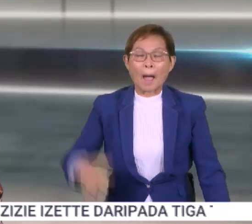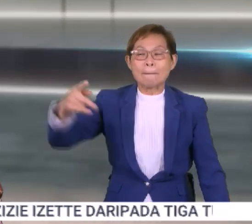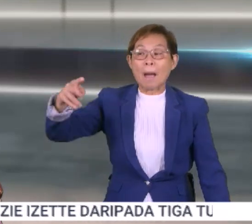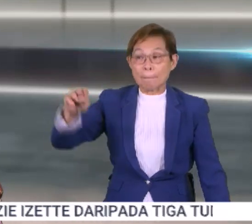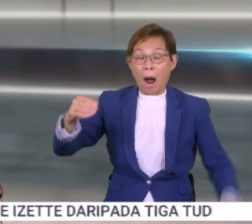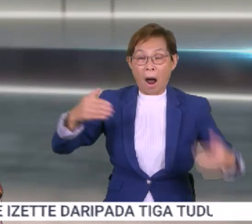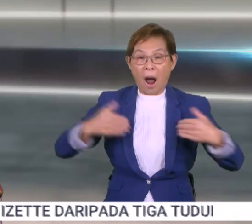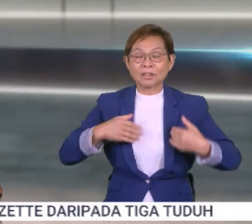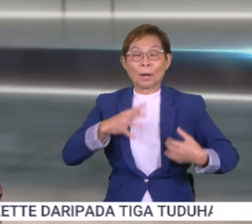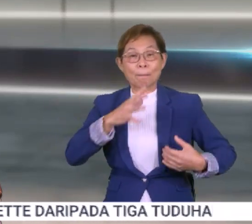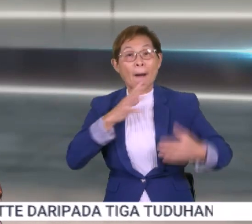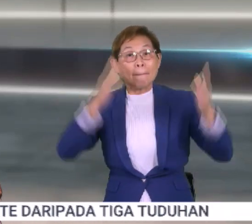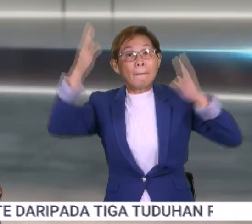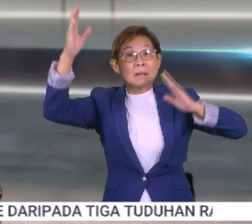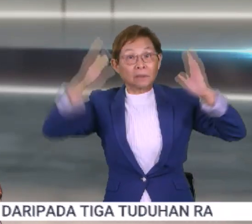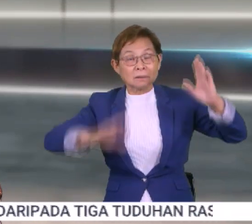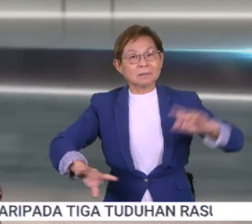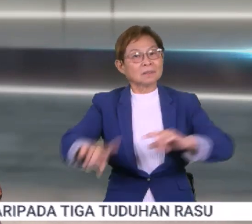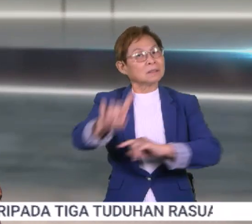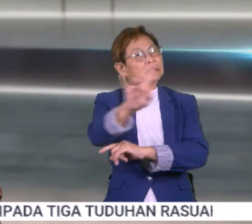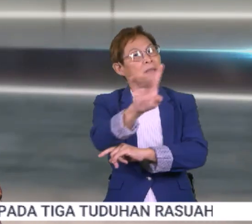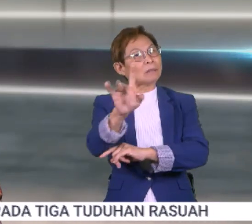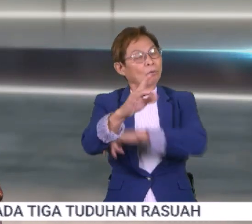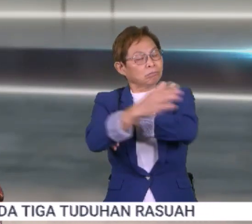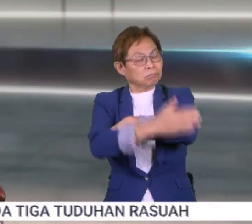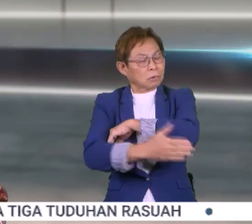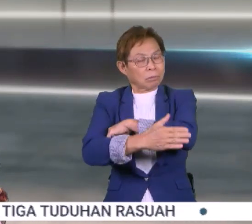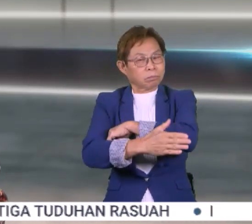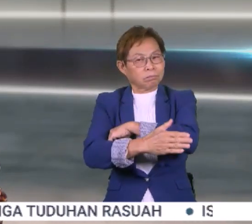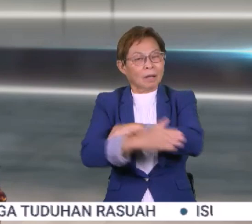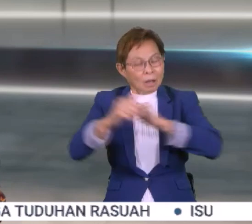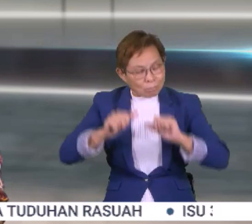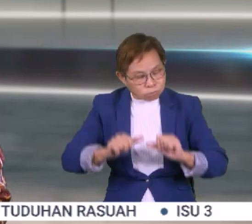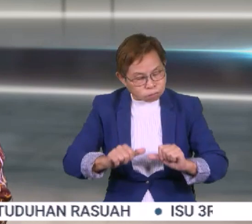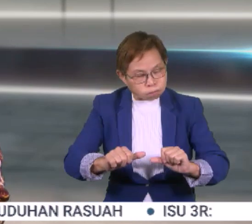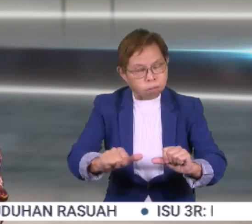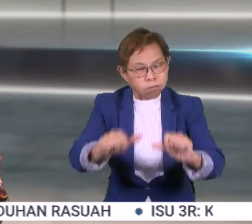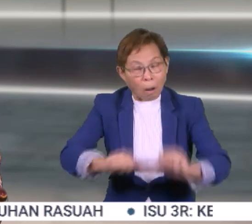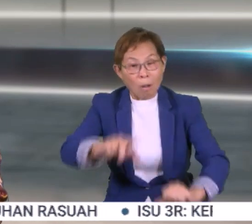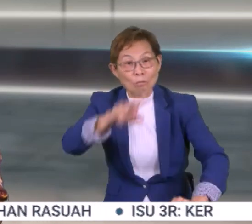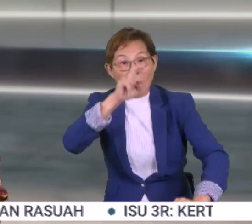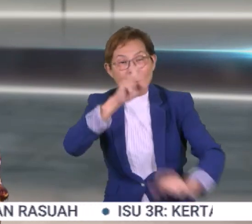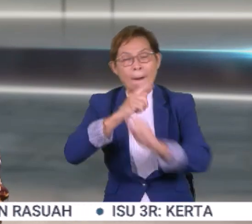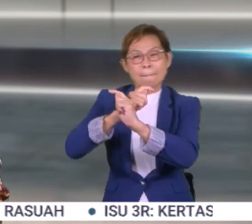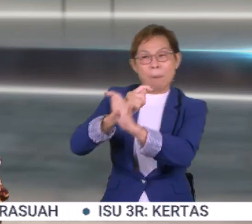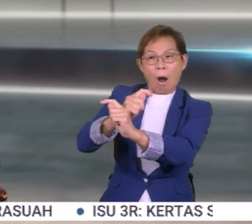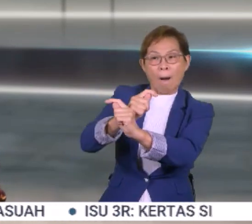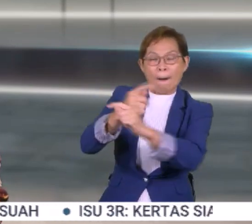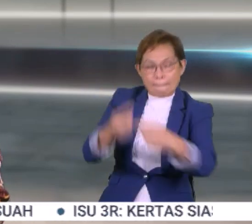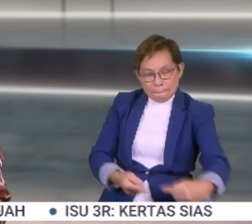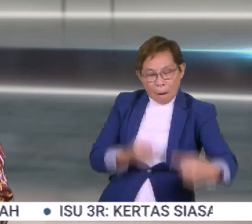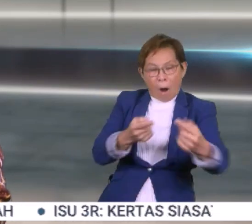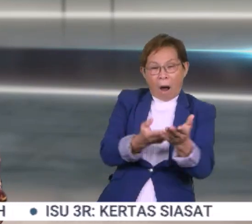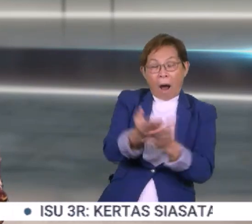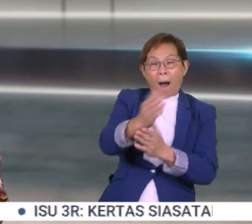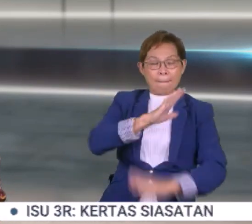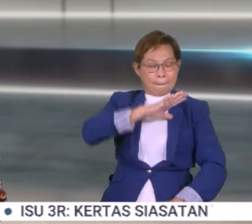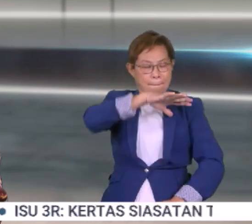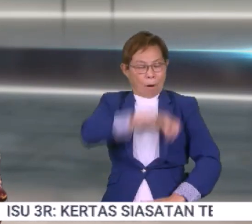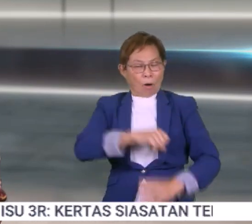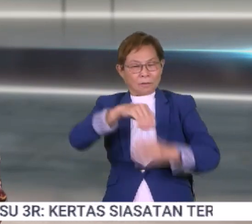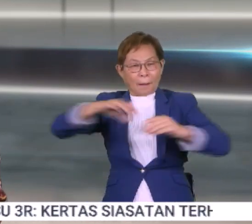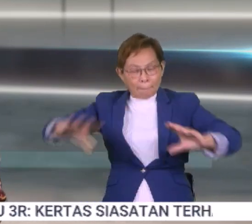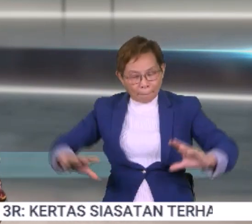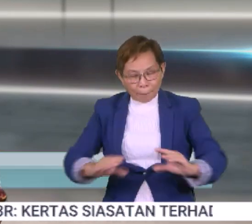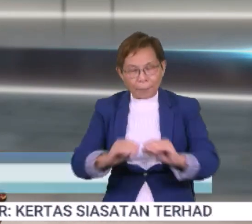Perdana Menteri turut berkata Malaysia satu-satunya negara yang konsisten dan tegas mempertahankan perjuangan hak Palestin dalam